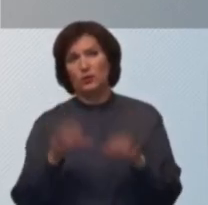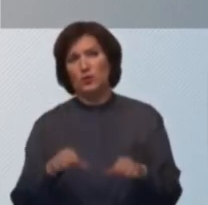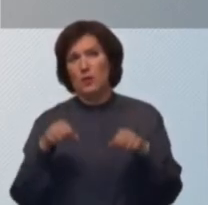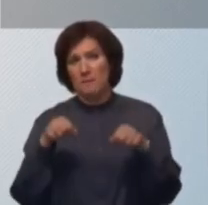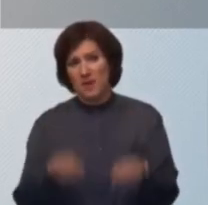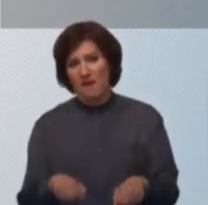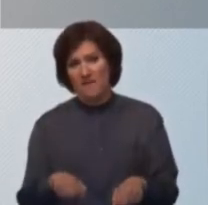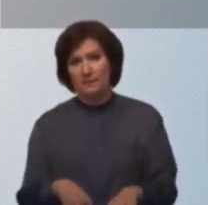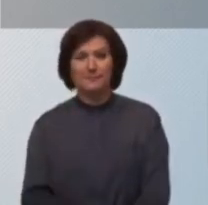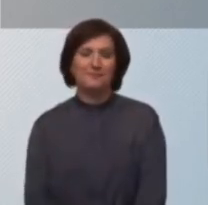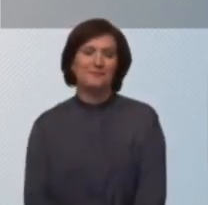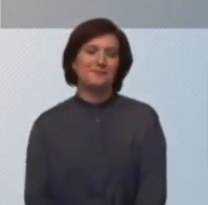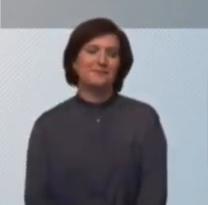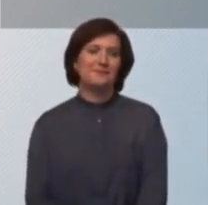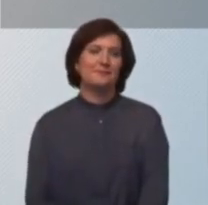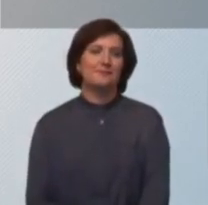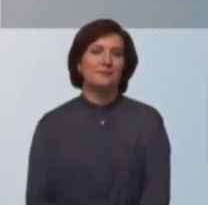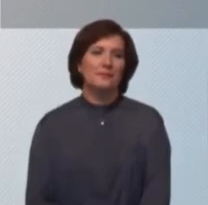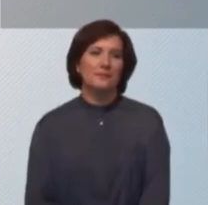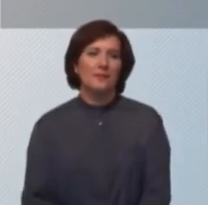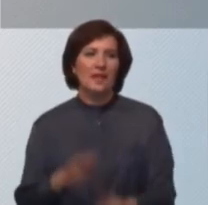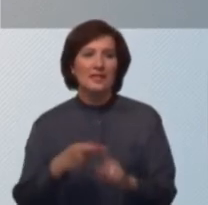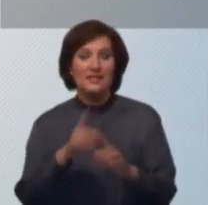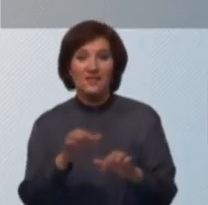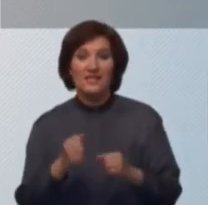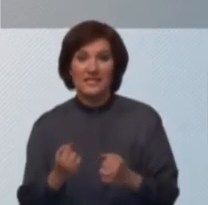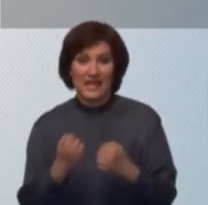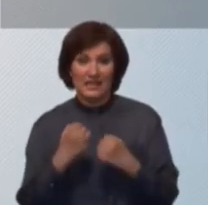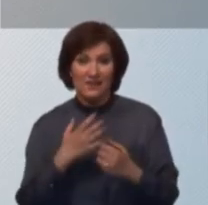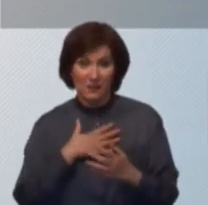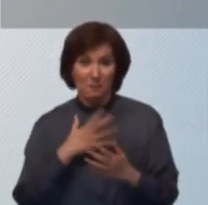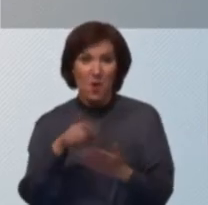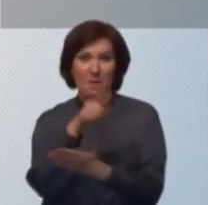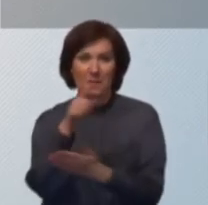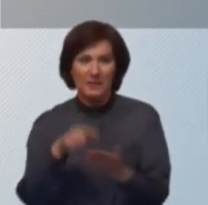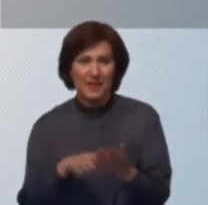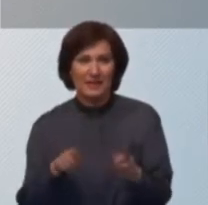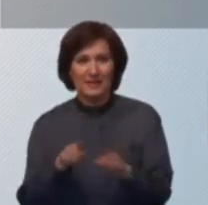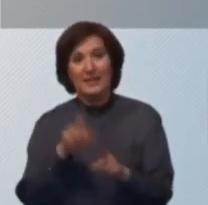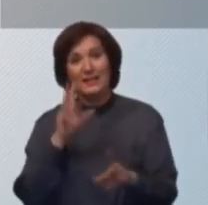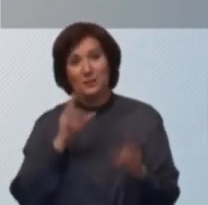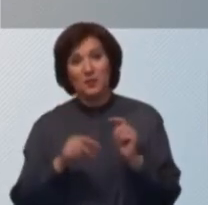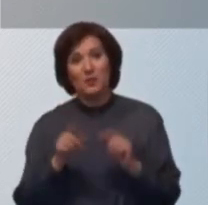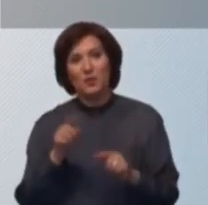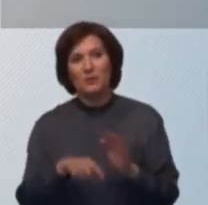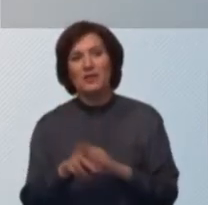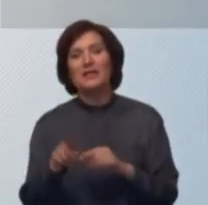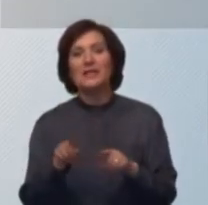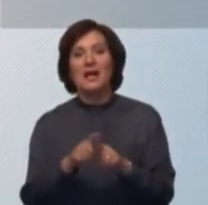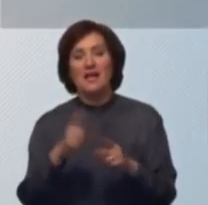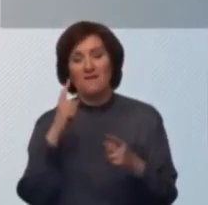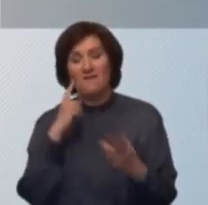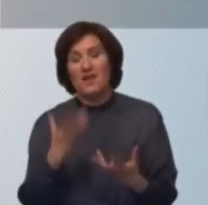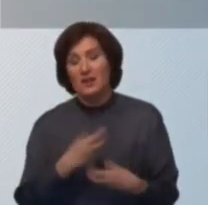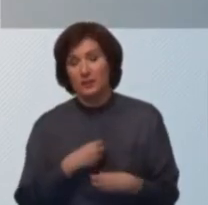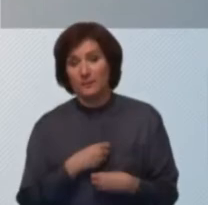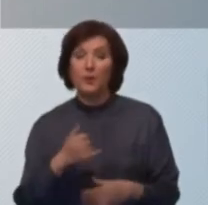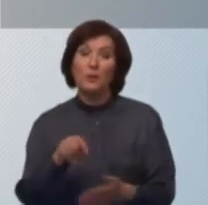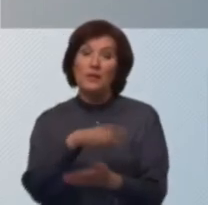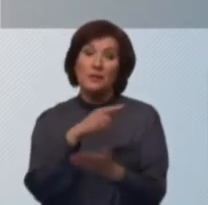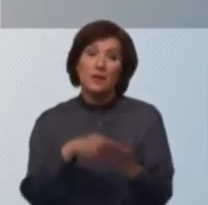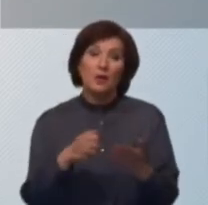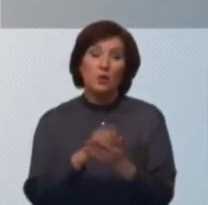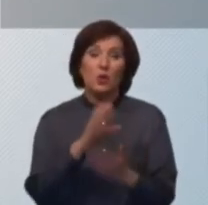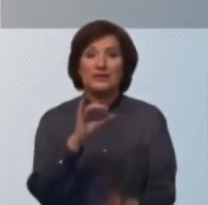право. Це ви захищаєтесь від мого питання, таке сподівання. Ну, тобто, таке враження. У мене питання до